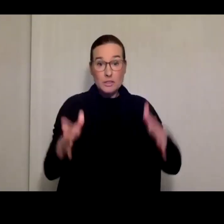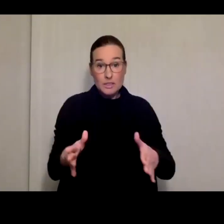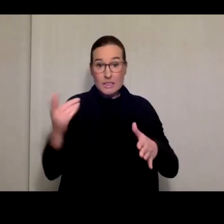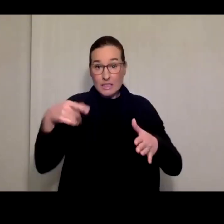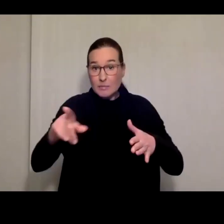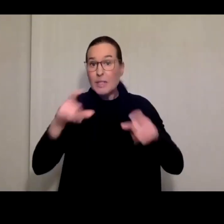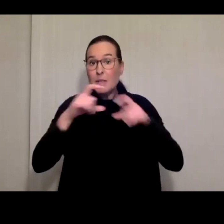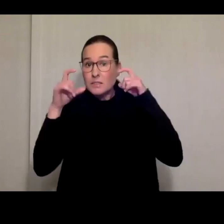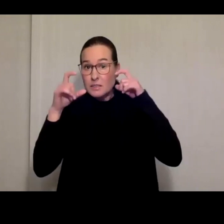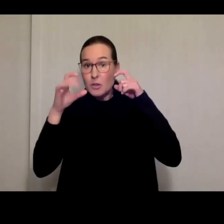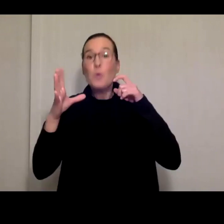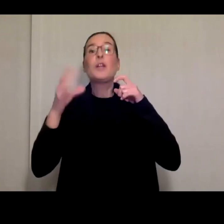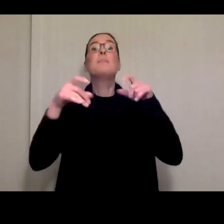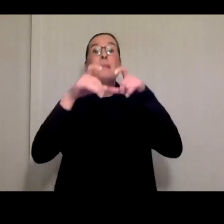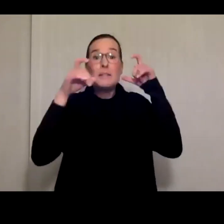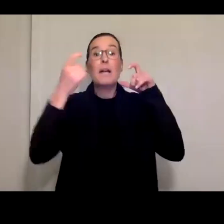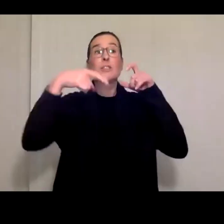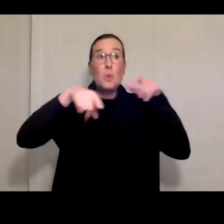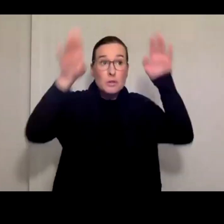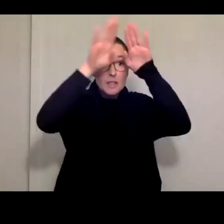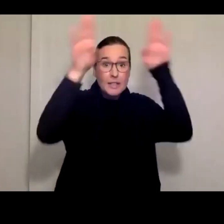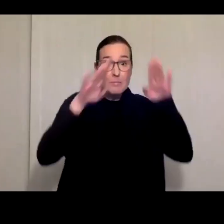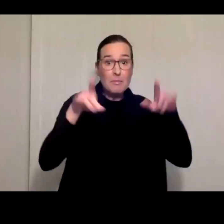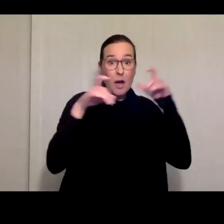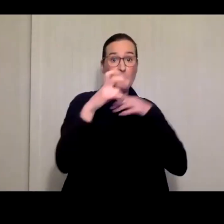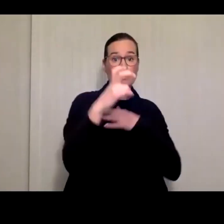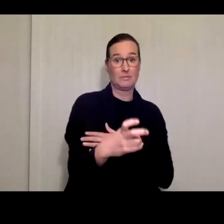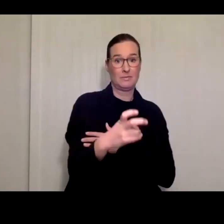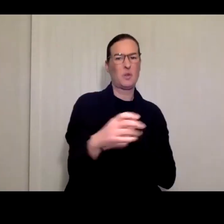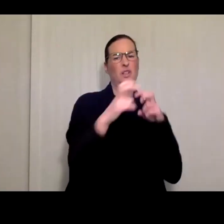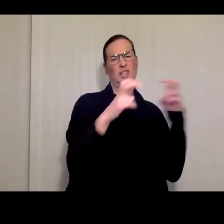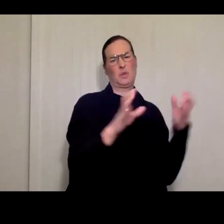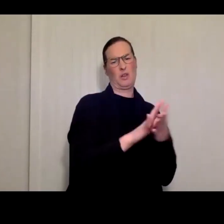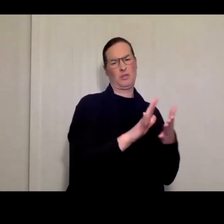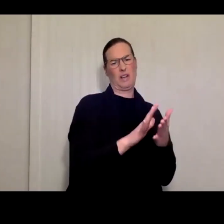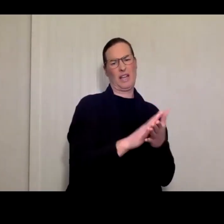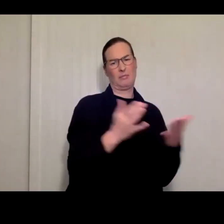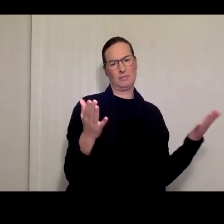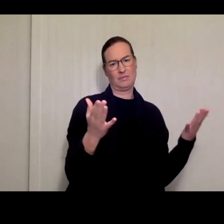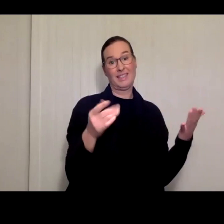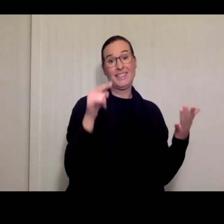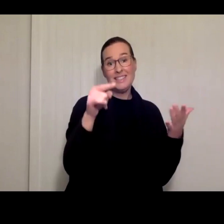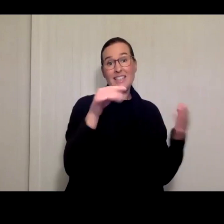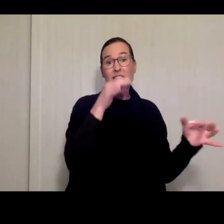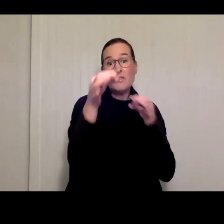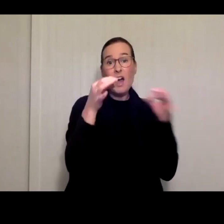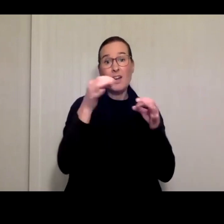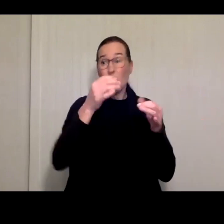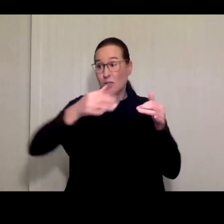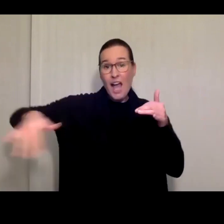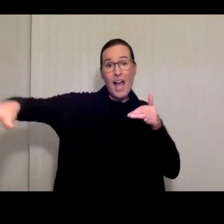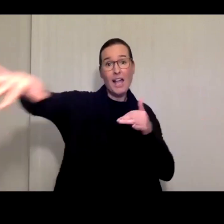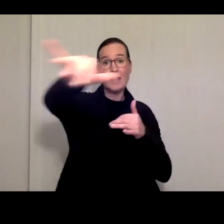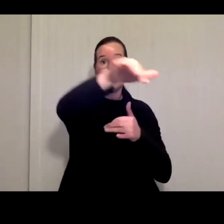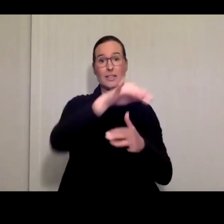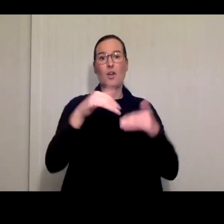oder besser ganz ohne Besucher. Diesen Fragen und dem Drumherum wollen wir heute Abend nachgehen. Und ich freue